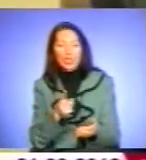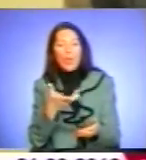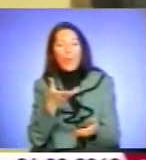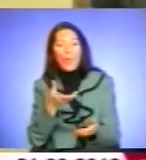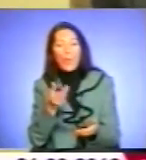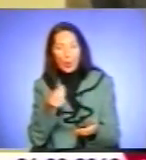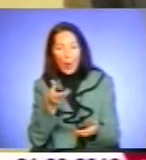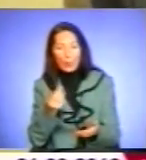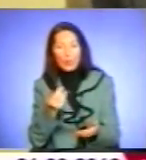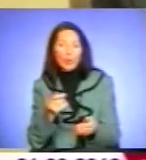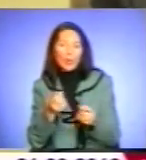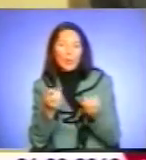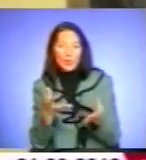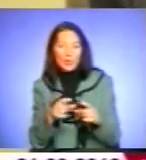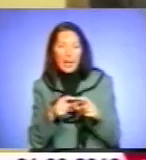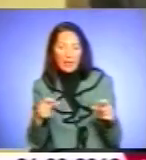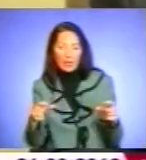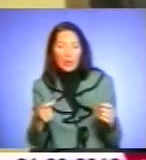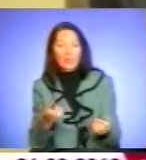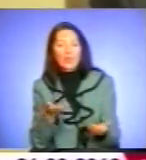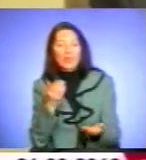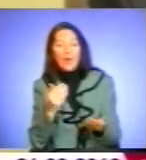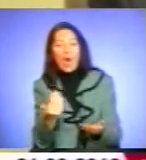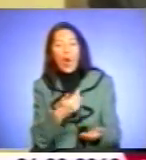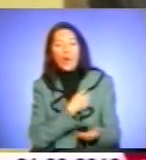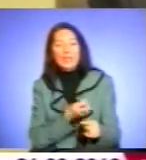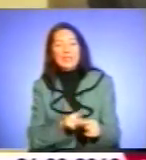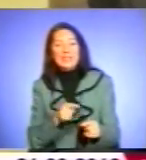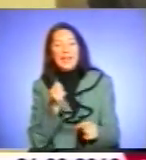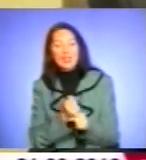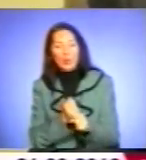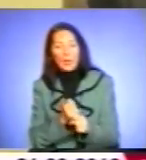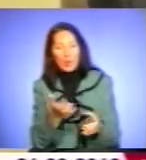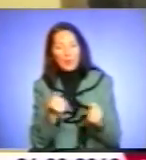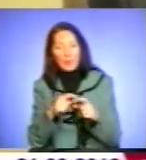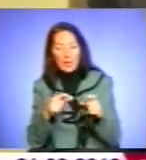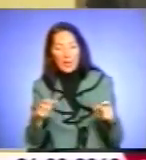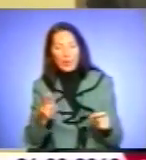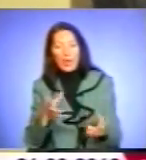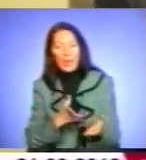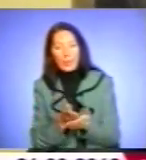хочете це зробити, тобто отримати картку як платний пасажир, буде